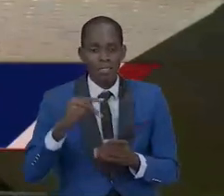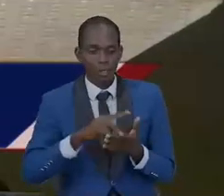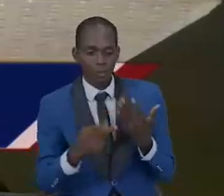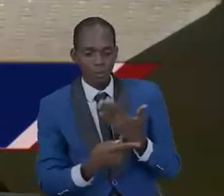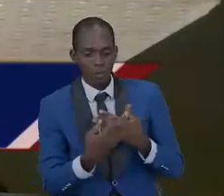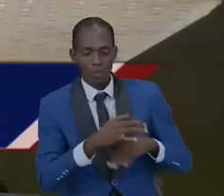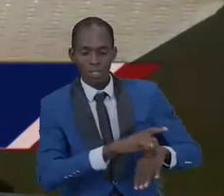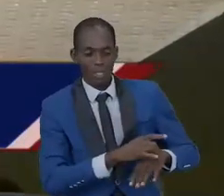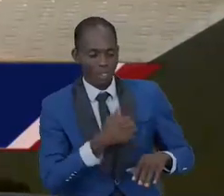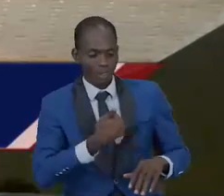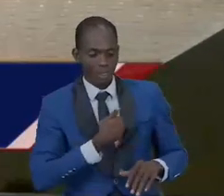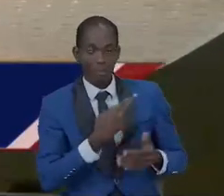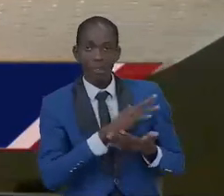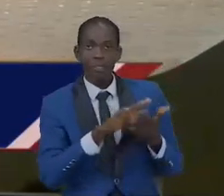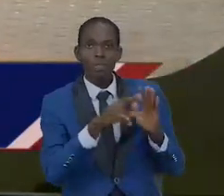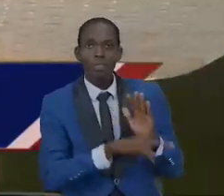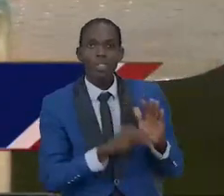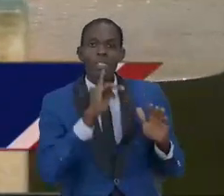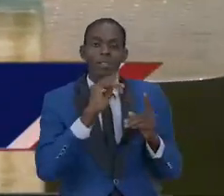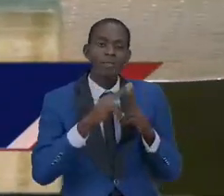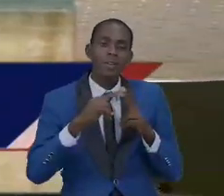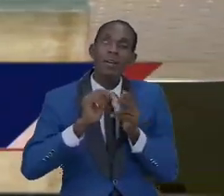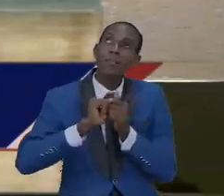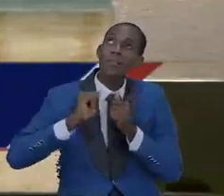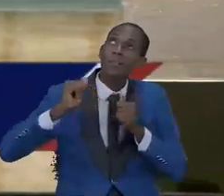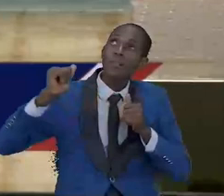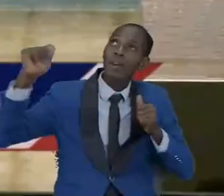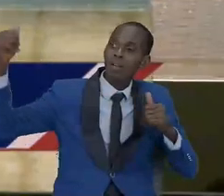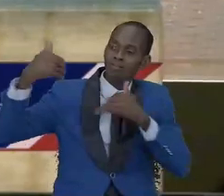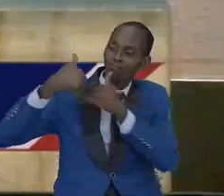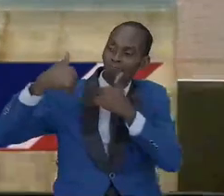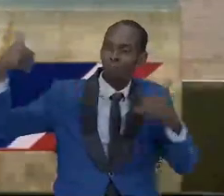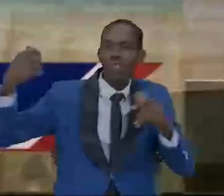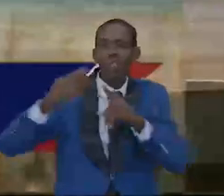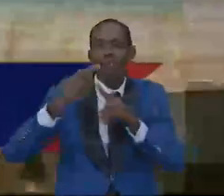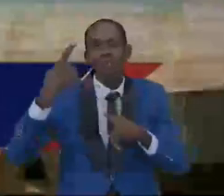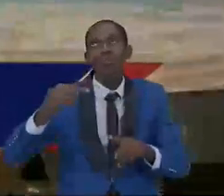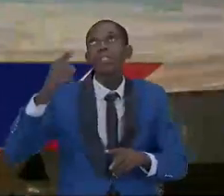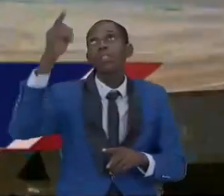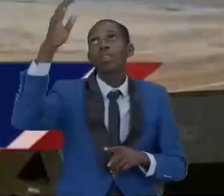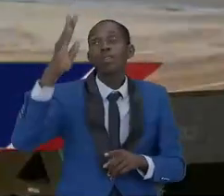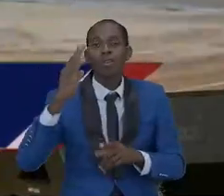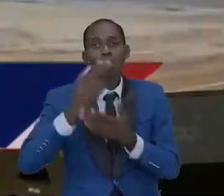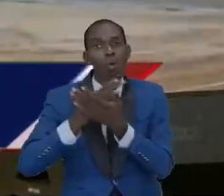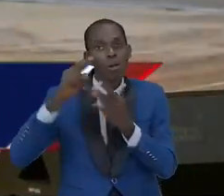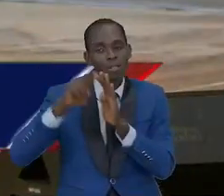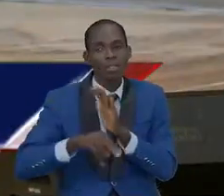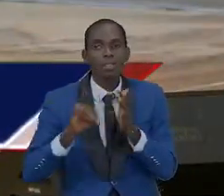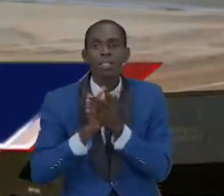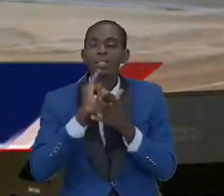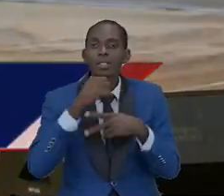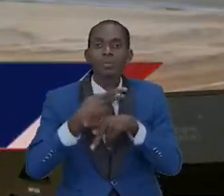la justice de soi est très éloignée de la piété qui est un produit du ciel